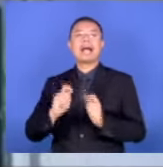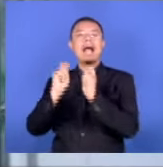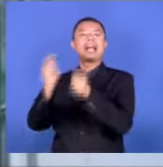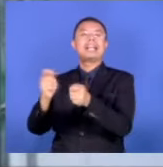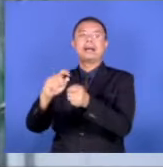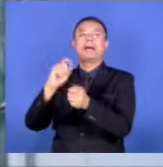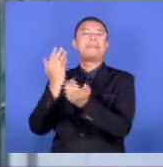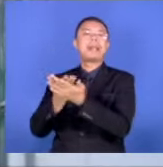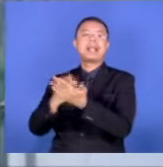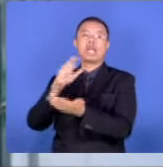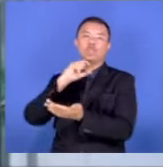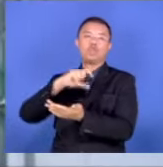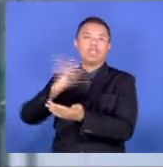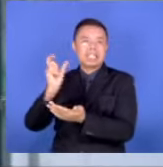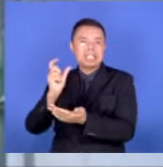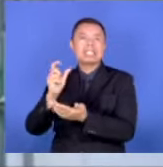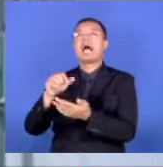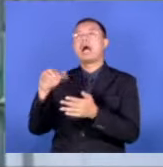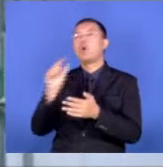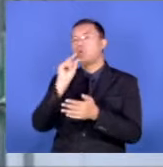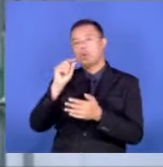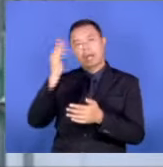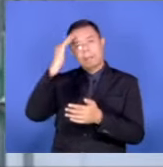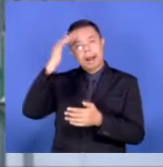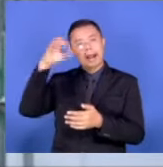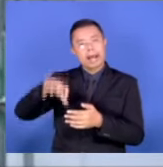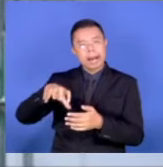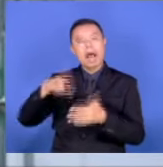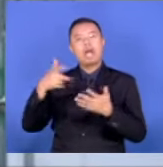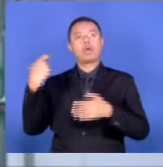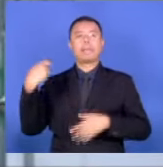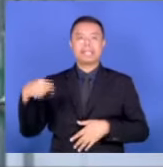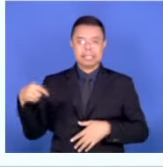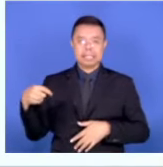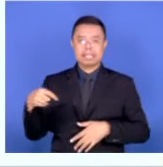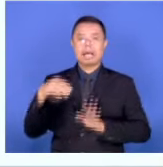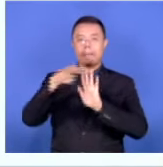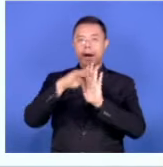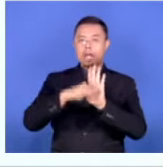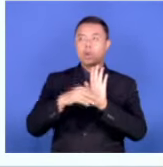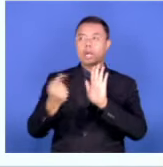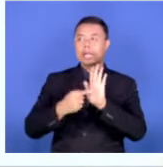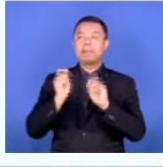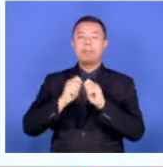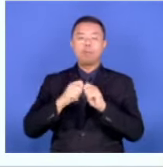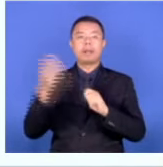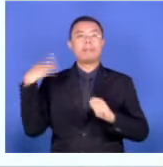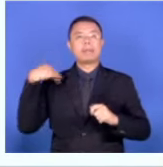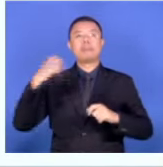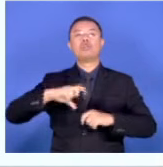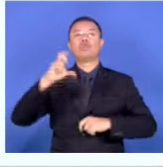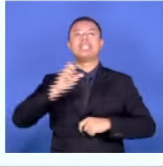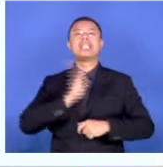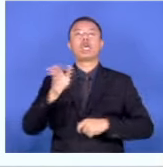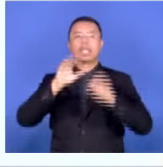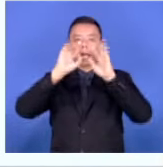daerah yang maju dalam Pilpres 2024. Aturan ini akan memungkinkan para pejabat cuti kampanye mulai